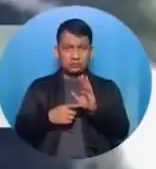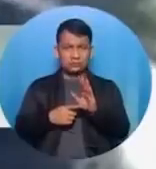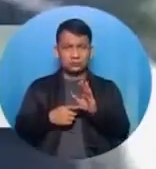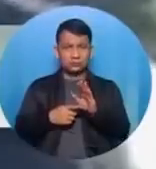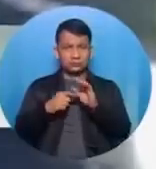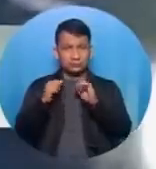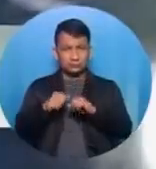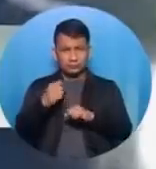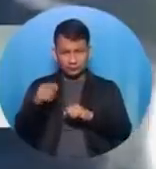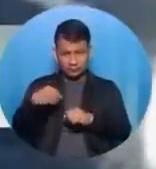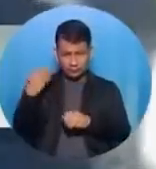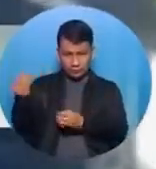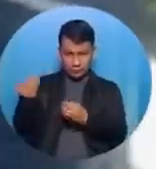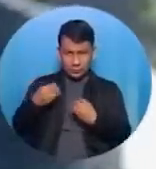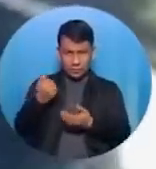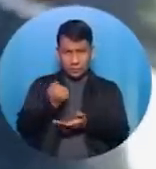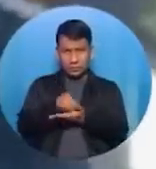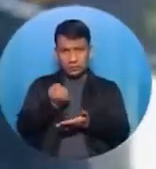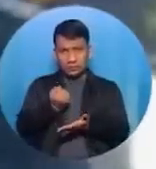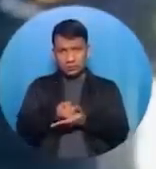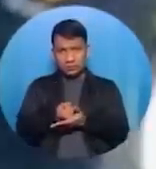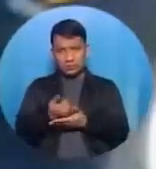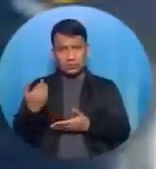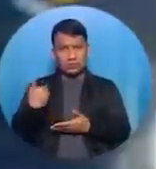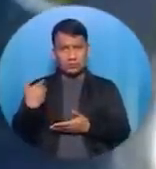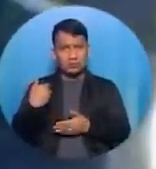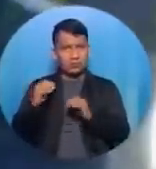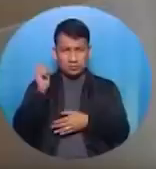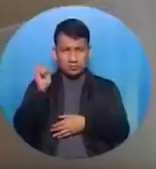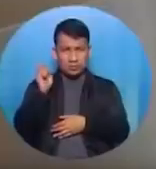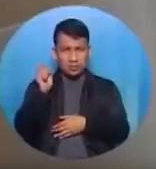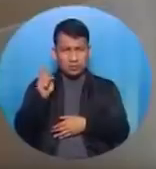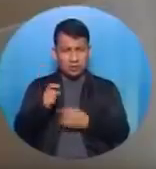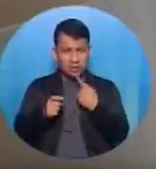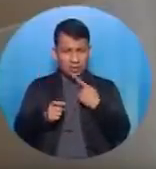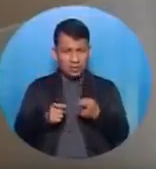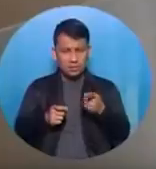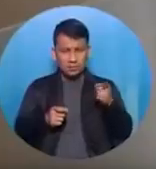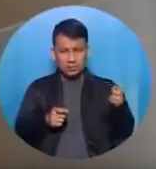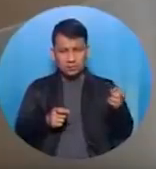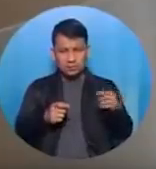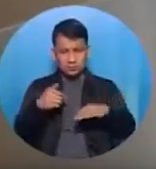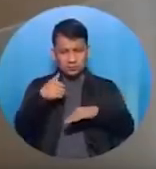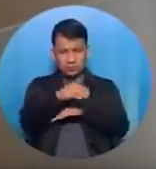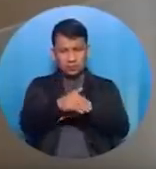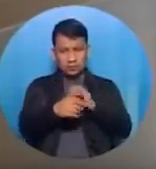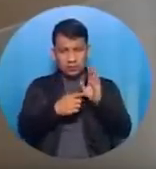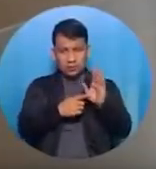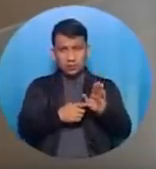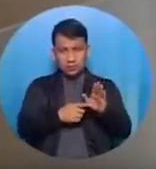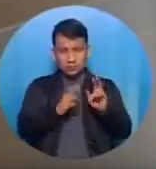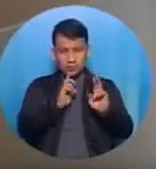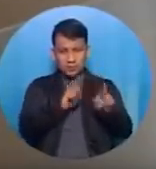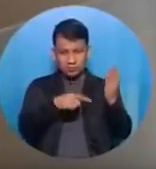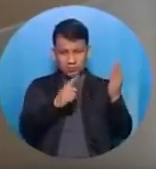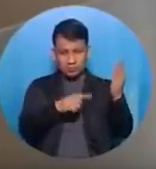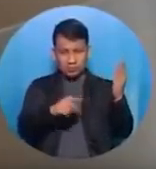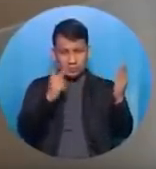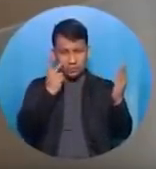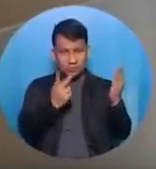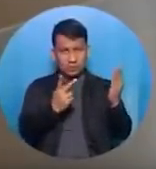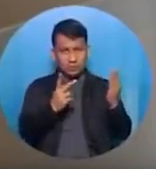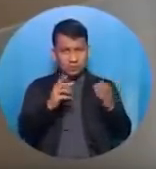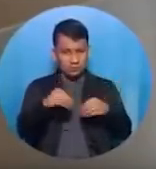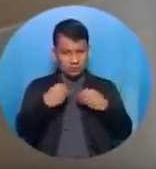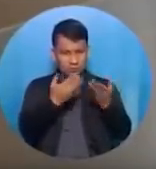binibigay yung sahod namin. Hanggang ngayon, sir, hindi na binibigay yung sahod namin. Okay. Sir Roger, Magpapadala po ako diyan ng reporter para magbigay